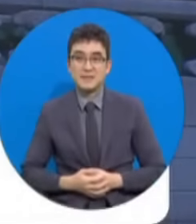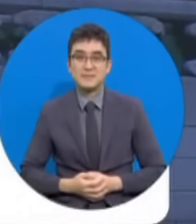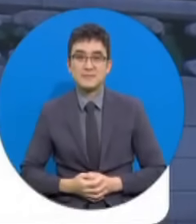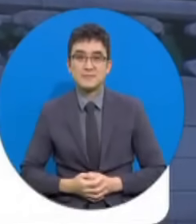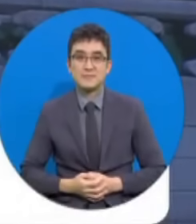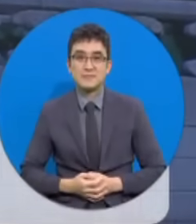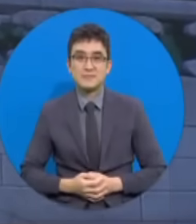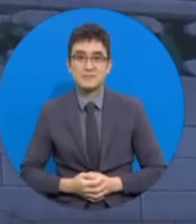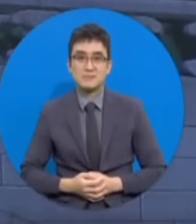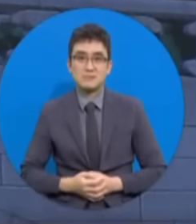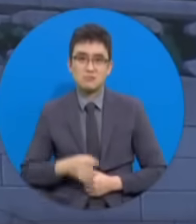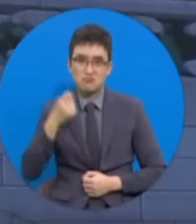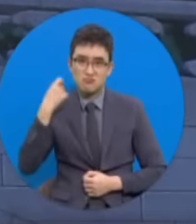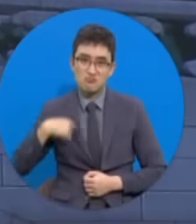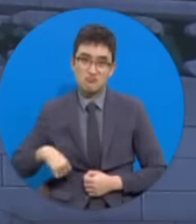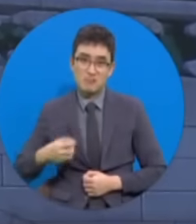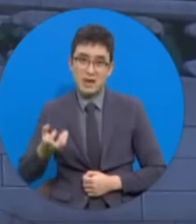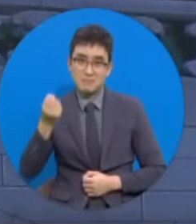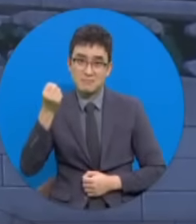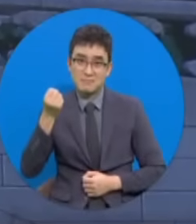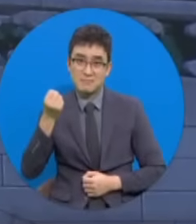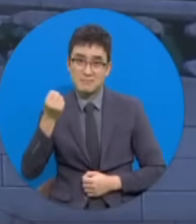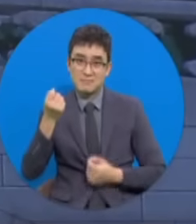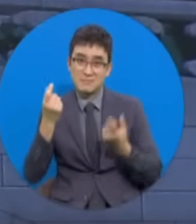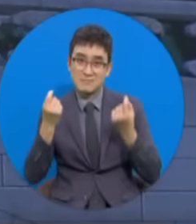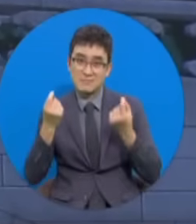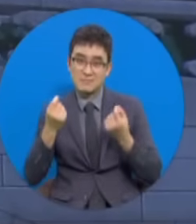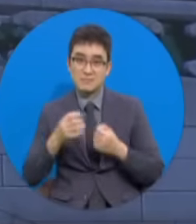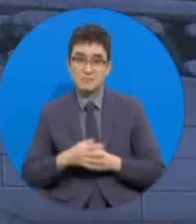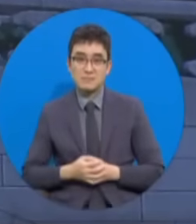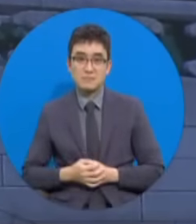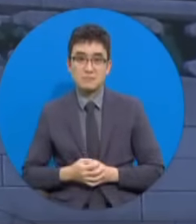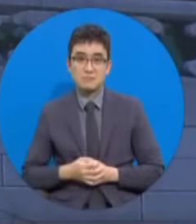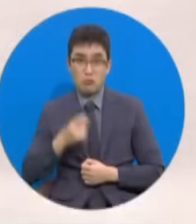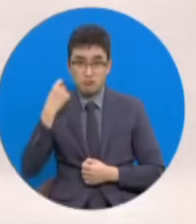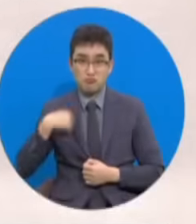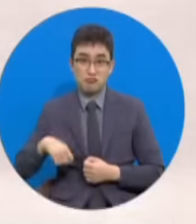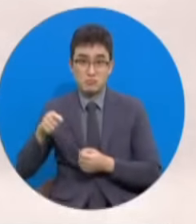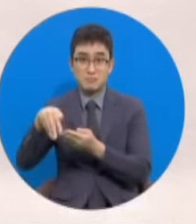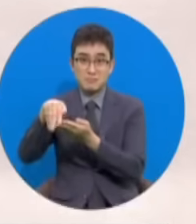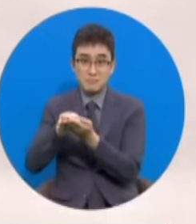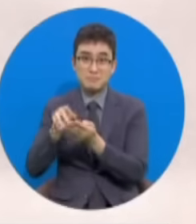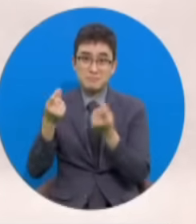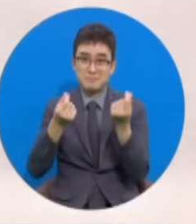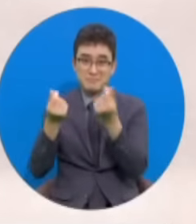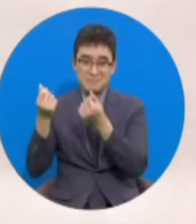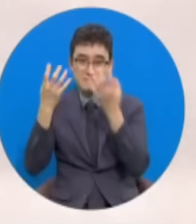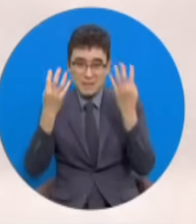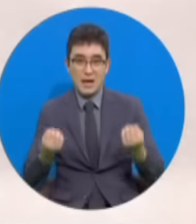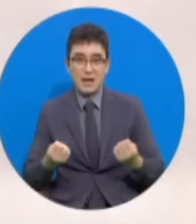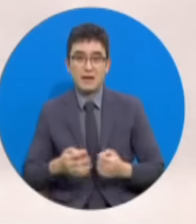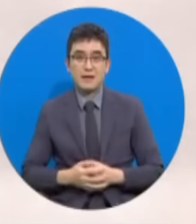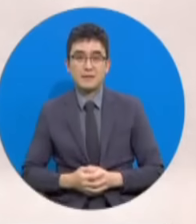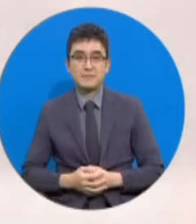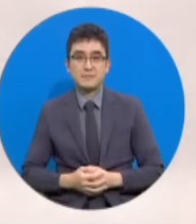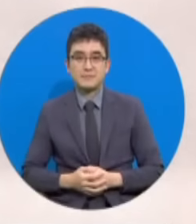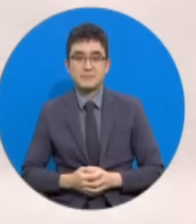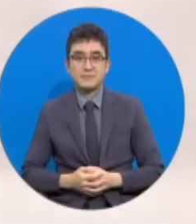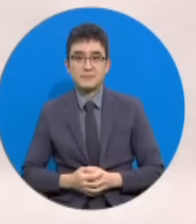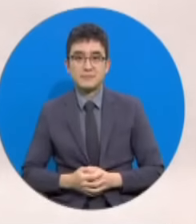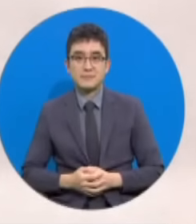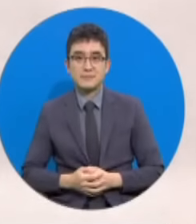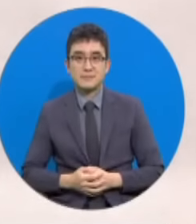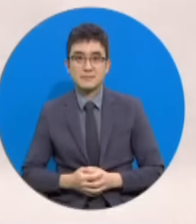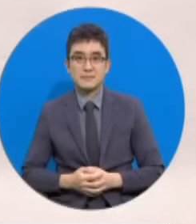아니면 혹시 뭐 중국제 비슷한 걸 수도 있겠군요. 중국제도 저 비슷한 걸 만들어내죠. 네. 그러나 어쨌든 기본적으로 뭐